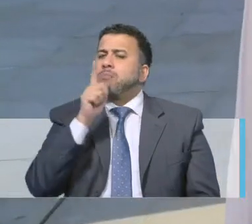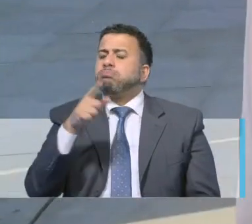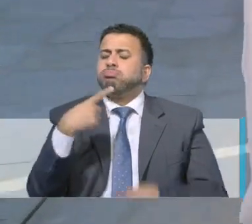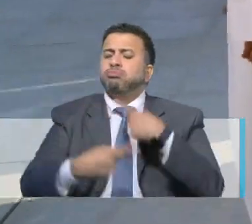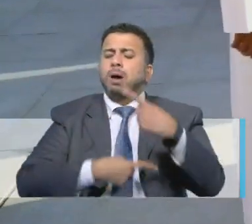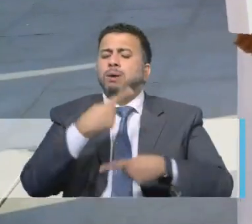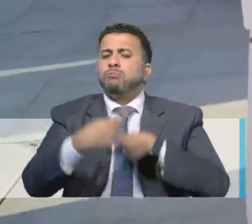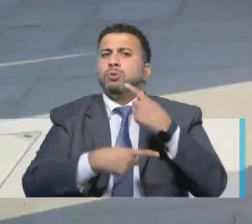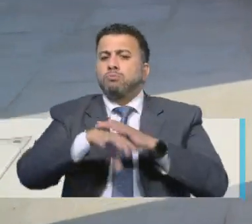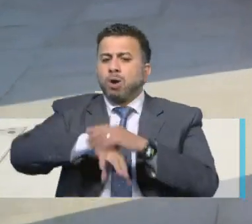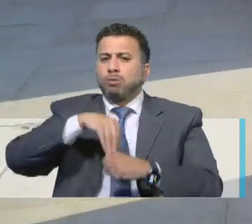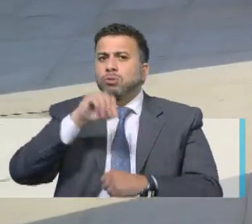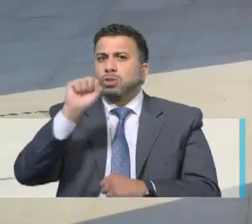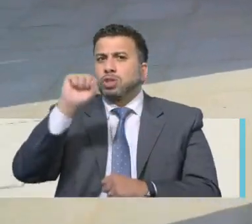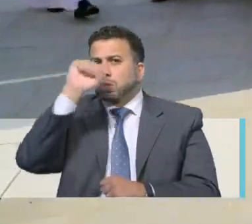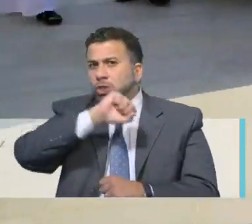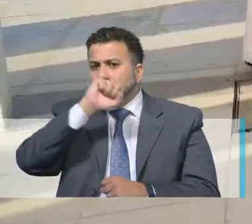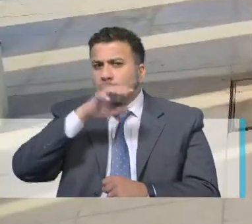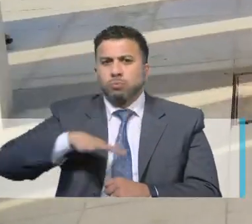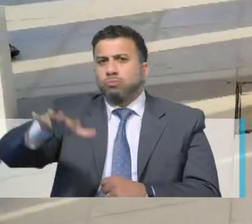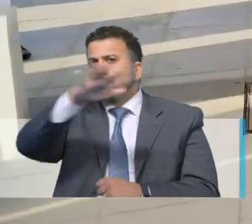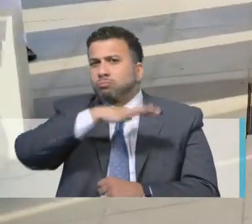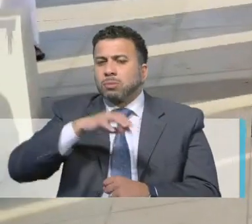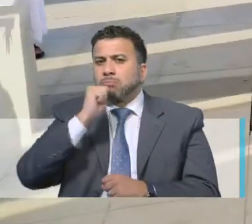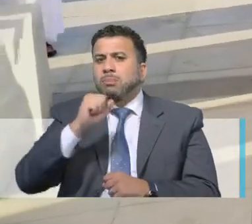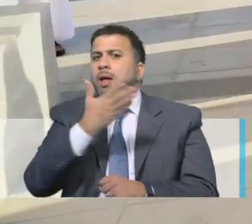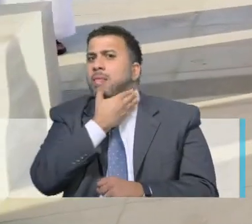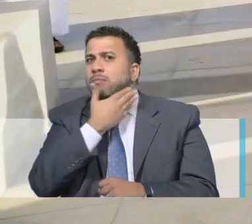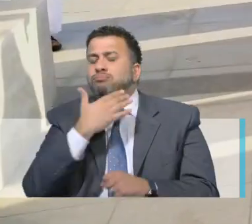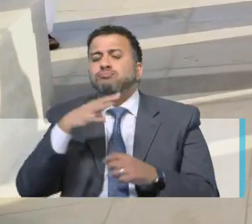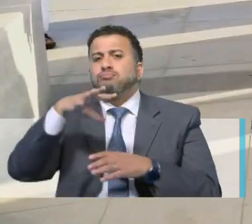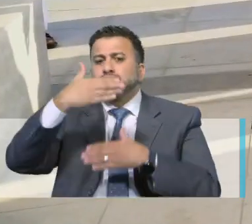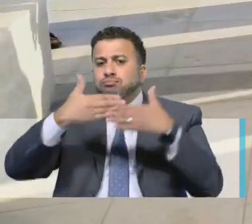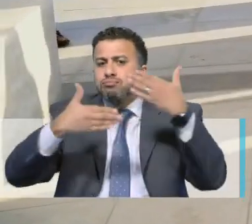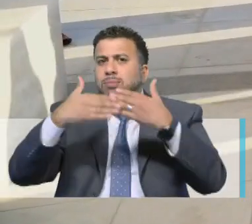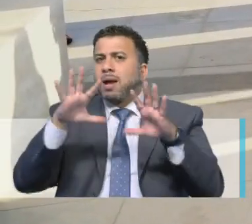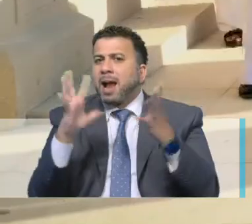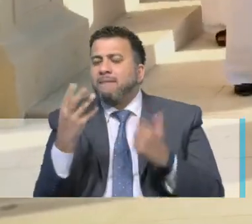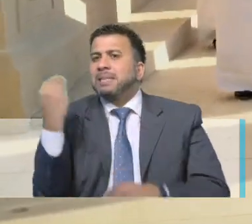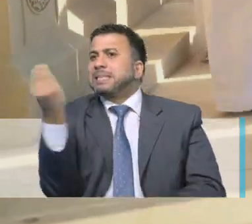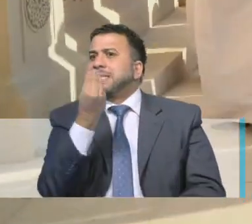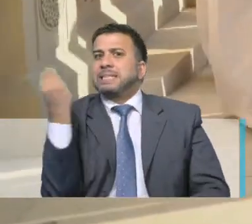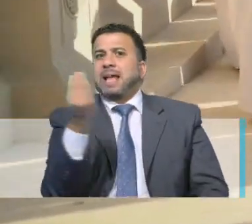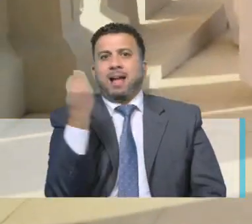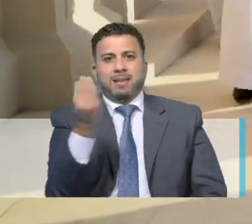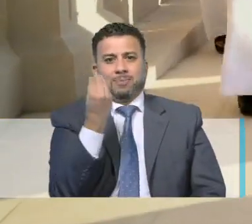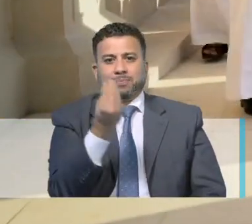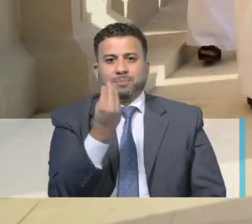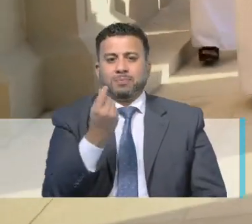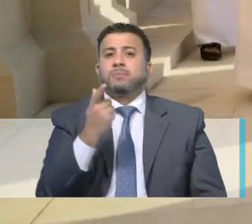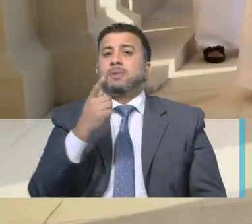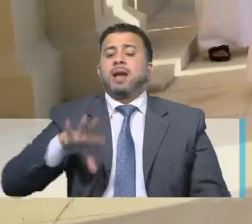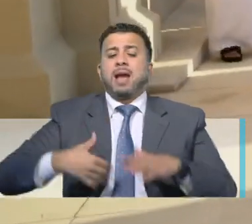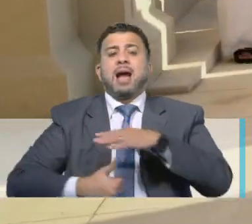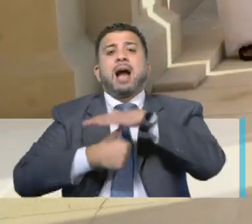على متابعه مشروعات الاماره ورفدها بالم المرافق الخدميه والمواقع السياحيه صاحب